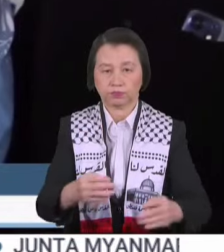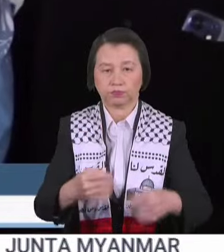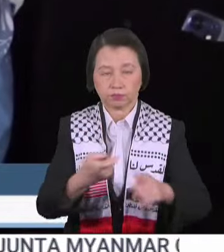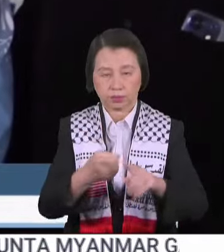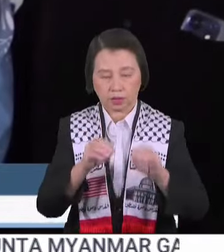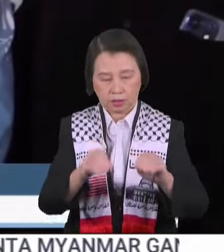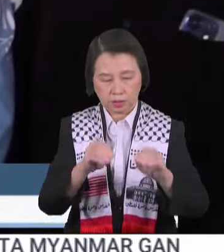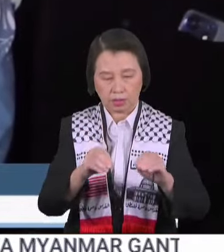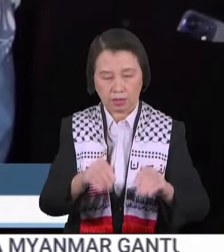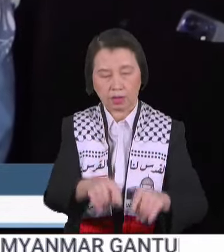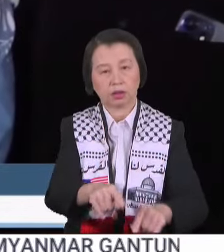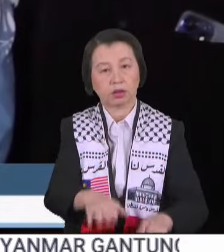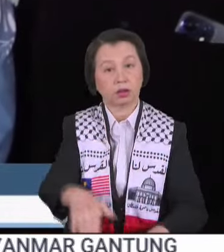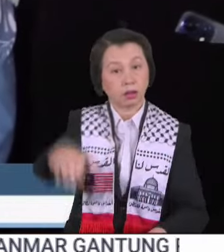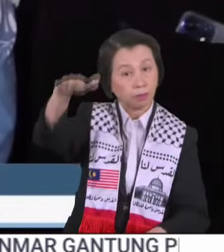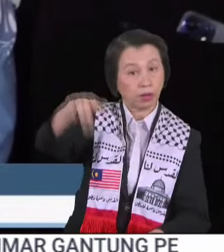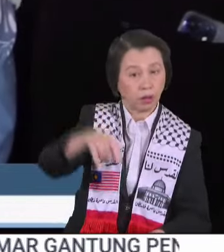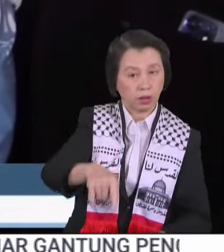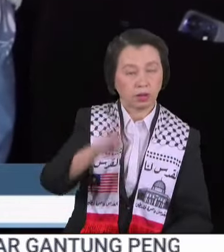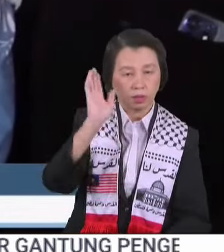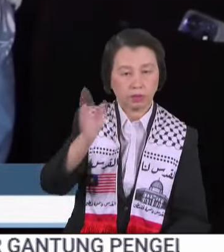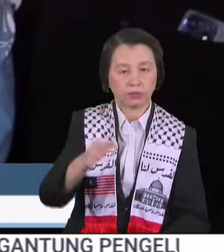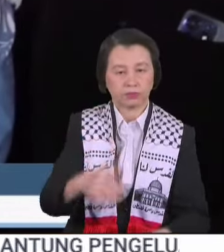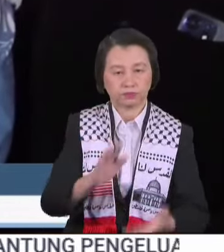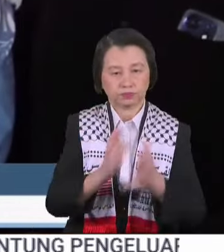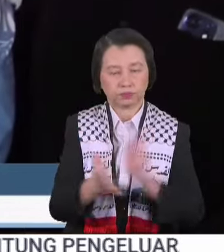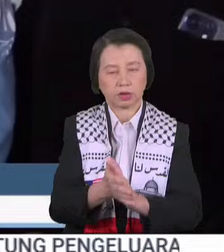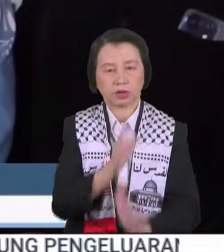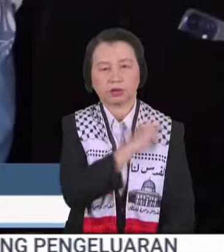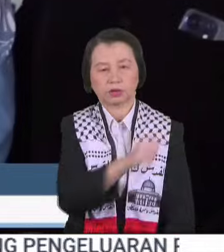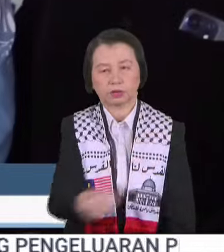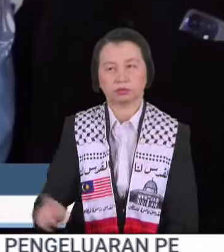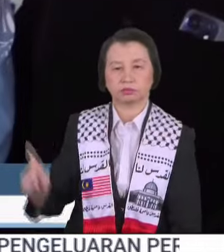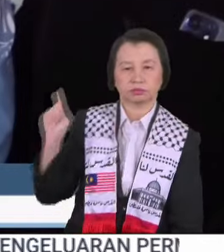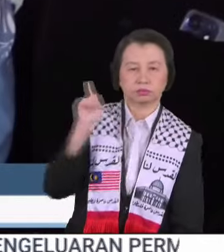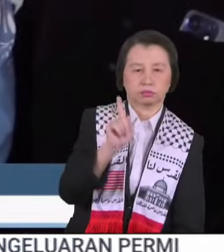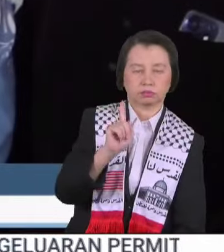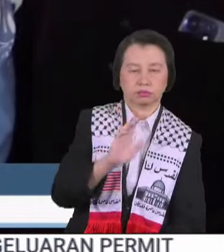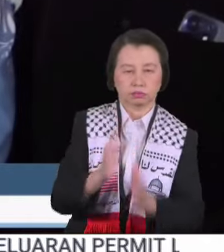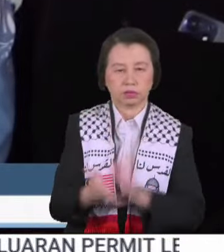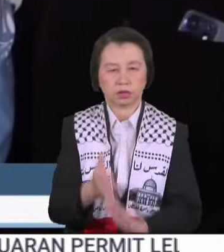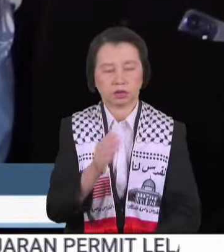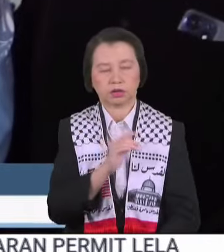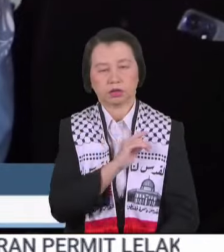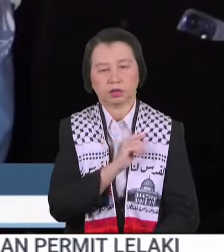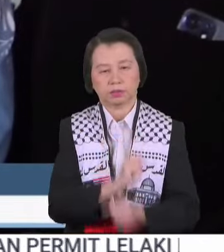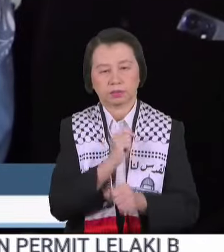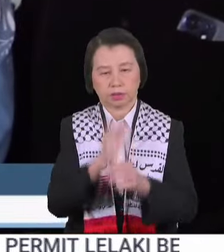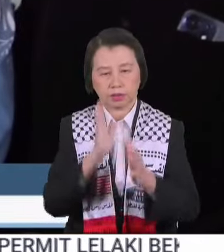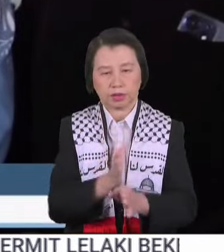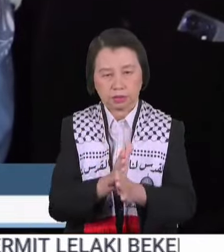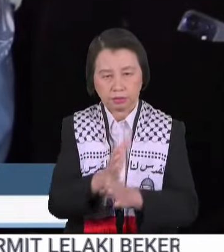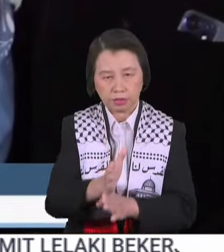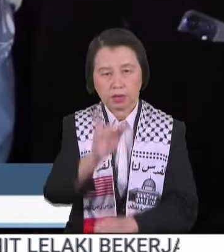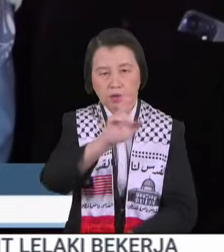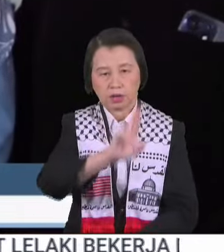akan menjadi orang yang menjadi tenaga pekerja terutama dalam bidang agama ini